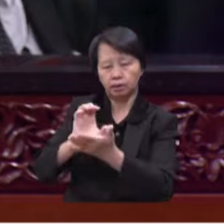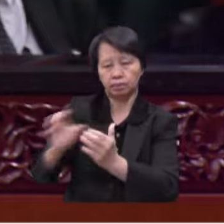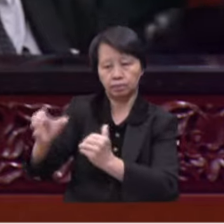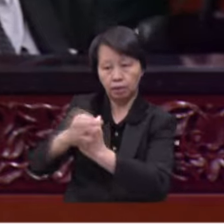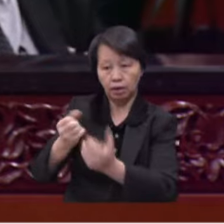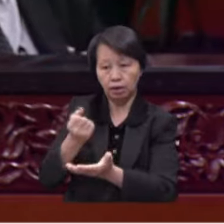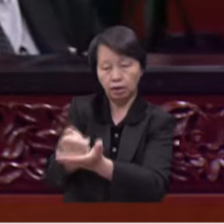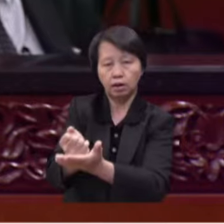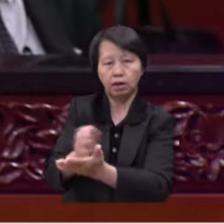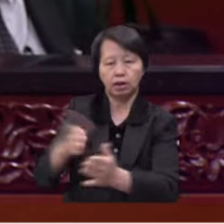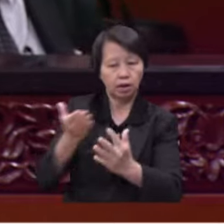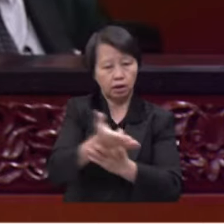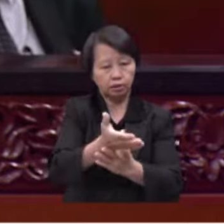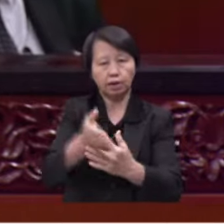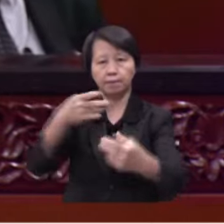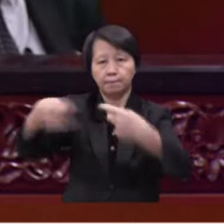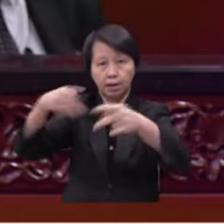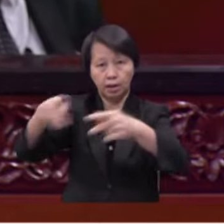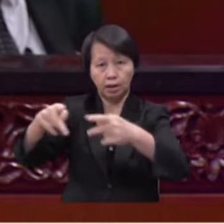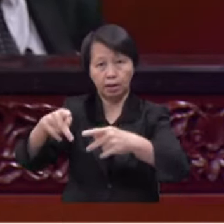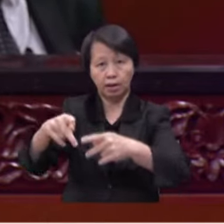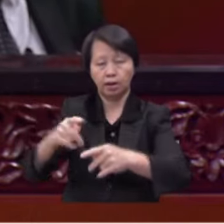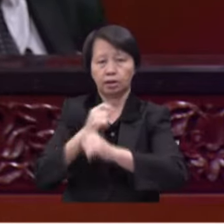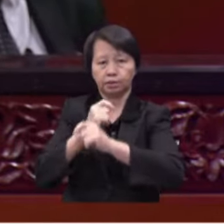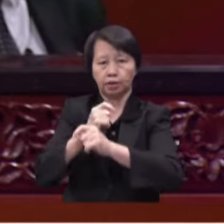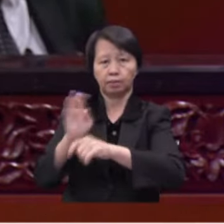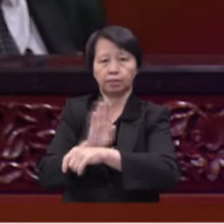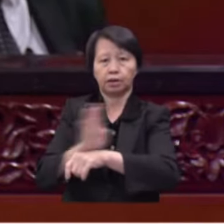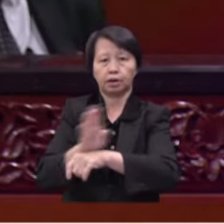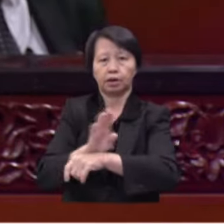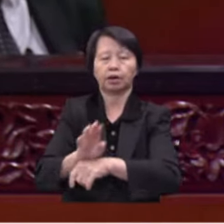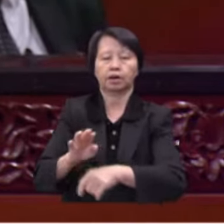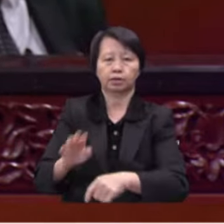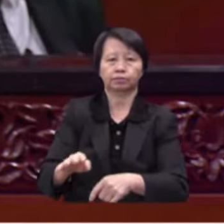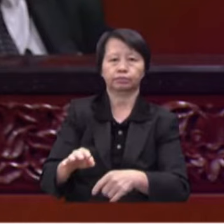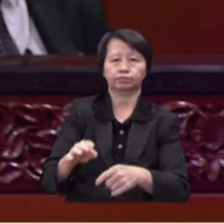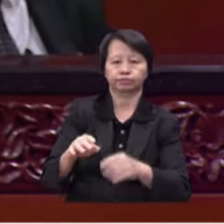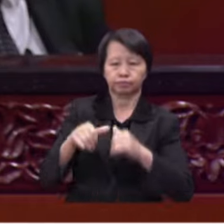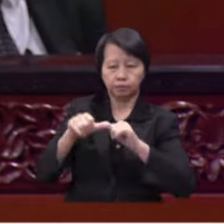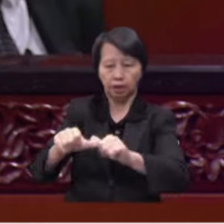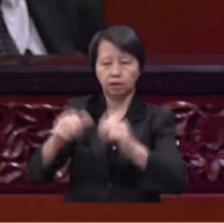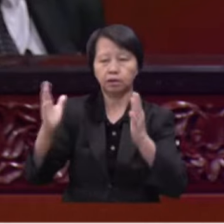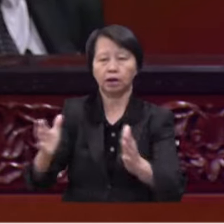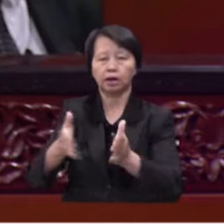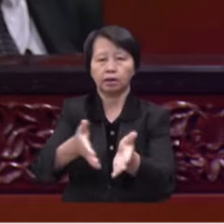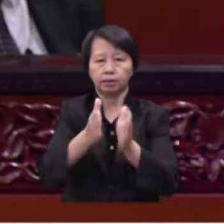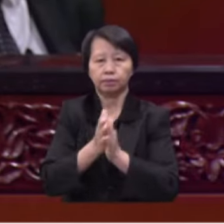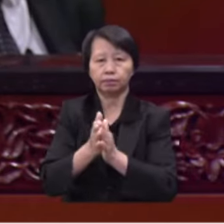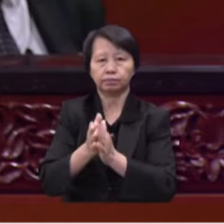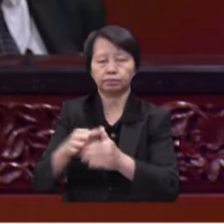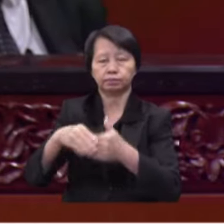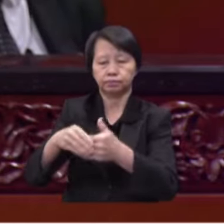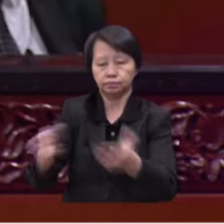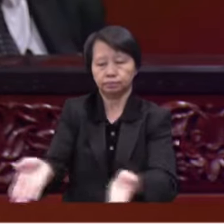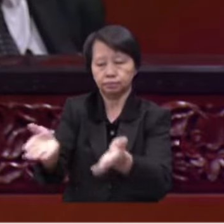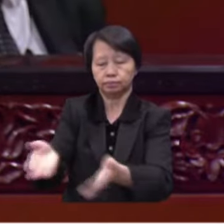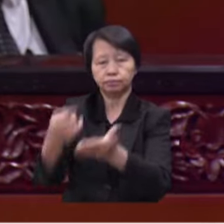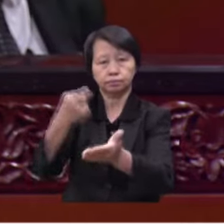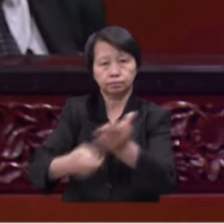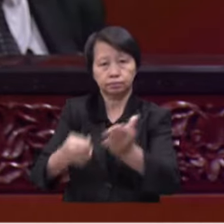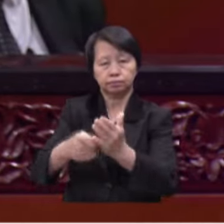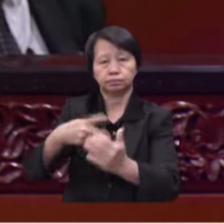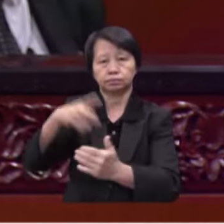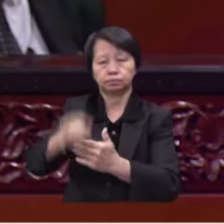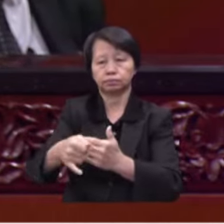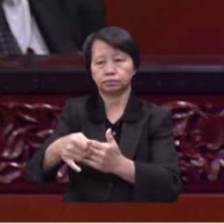dan akses pasaran serta patanan pernyataan seperti berikut melanjutkan tempo permohonan insentif kalakan Cukai bagi